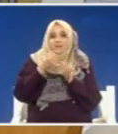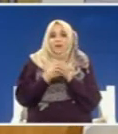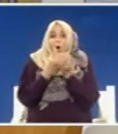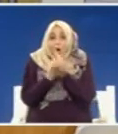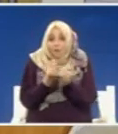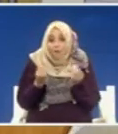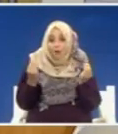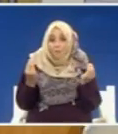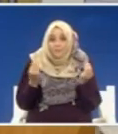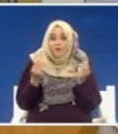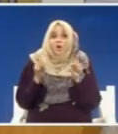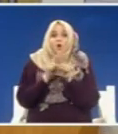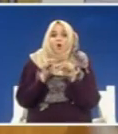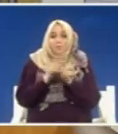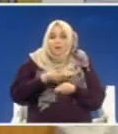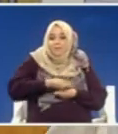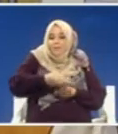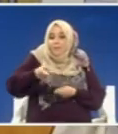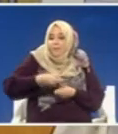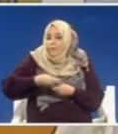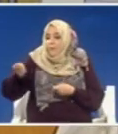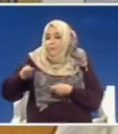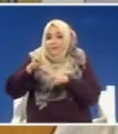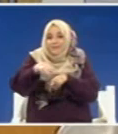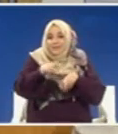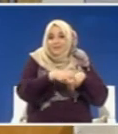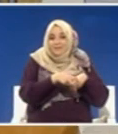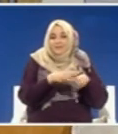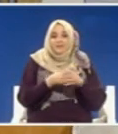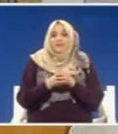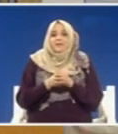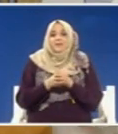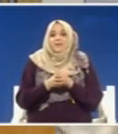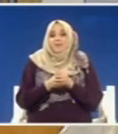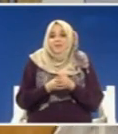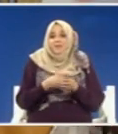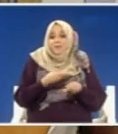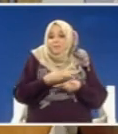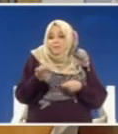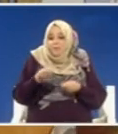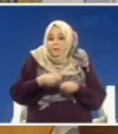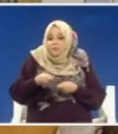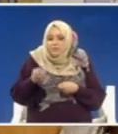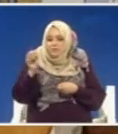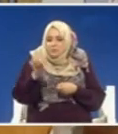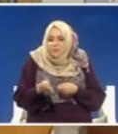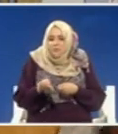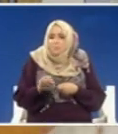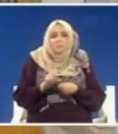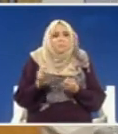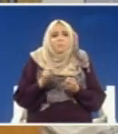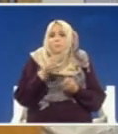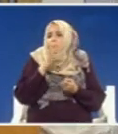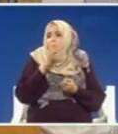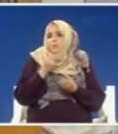الذرية كالزريعة التي يزرعها الفلاح. الفلاح إذا وضع الحبة حيث لا تؤتي ثمارها، لا